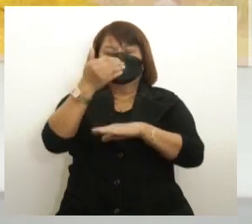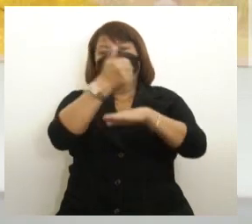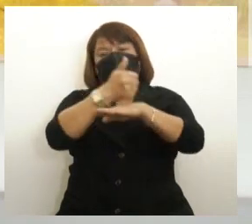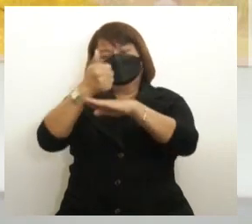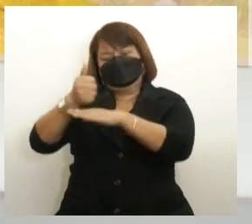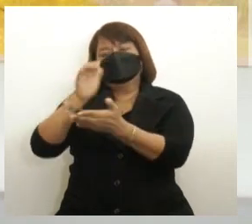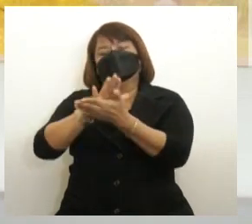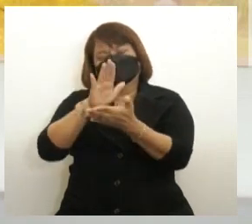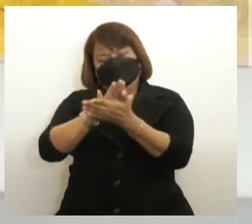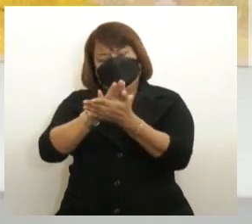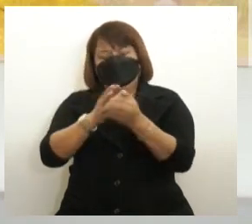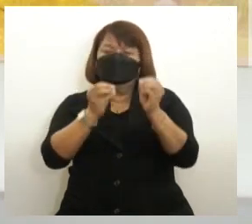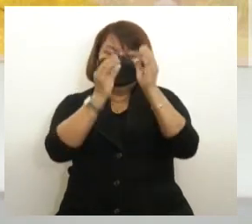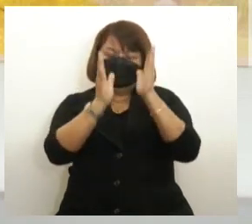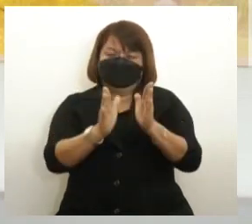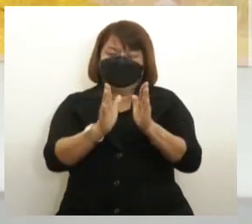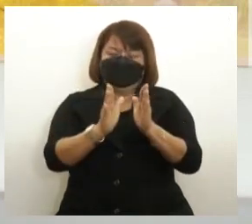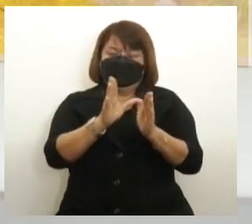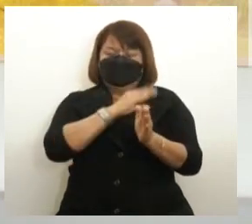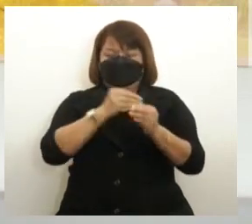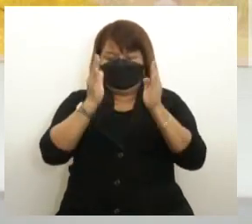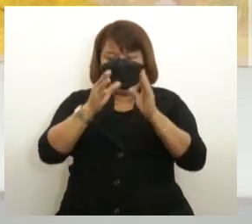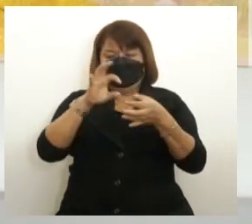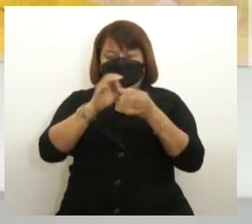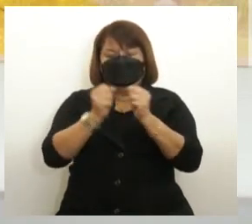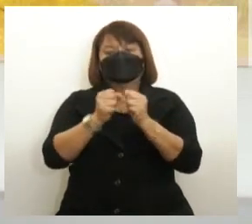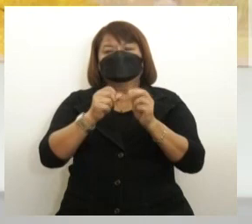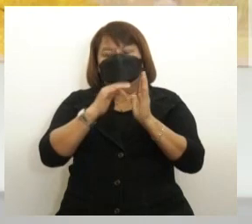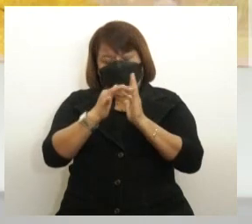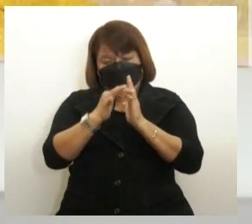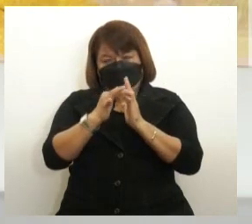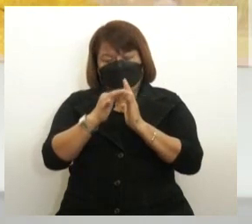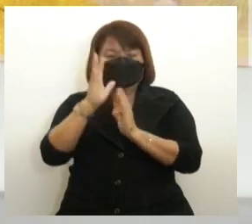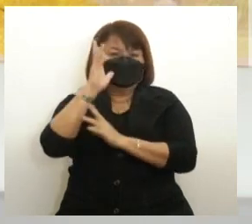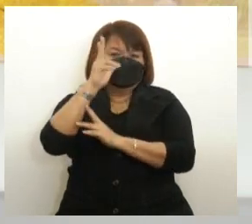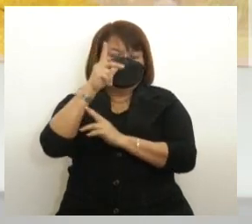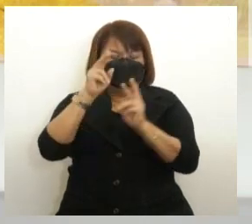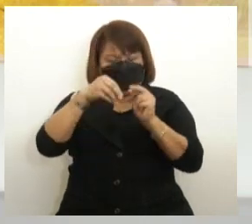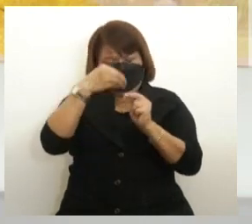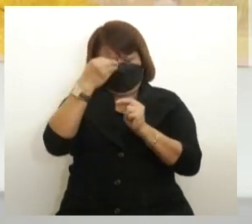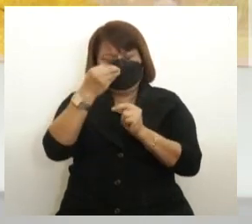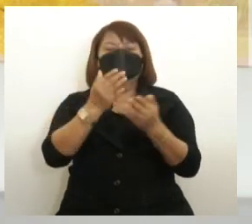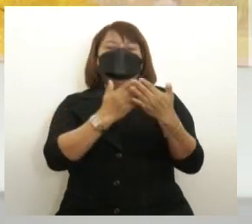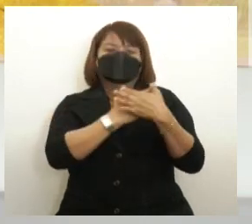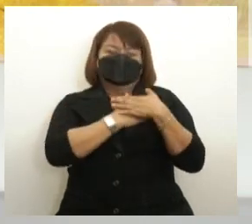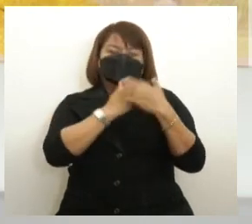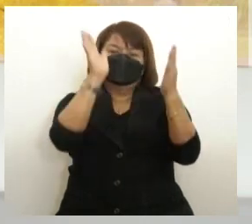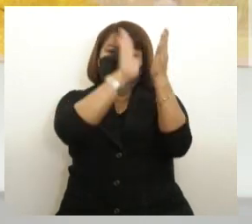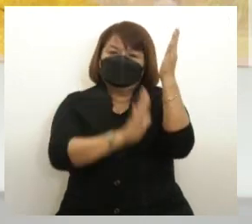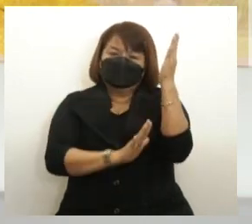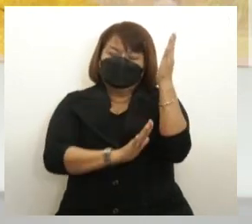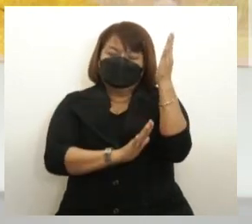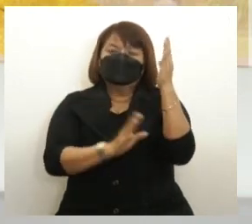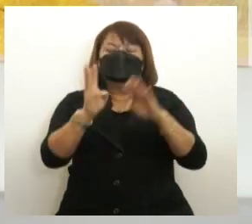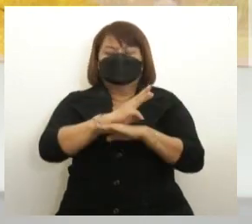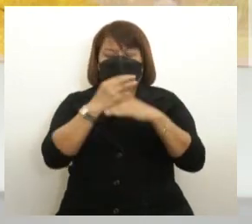ถานศึกษาคณะครูและบุคลากรทางการศึกษาตลอดจนผู้ปกครองและนักเรียนที่รักทั่วประเทศครับครับวัน